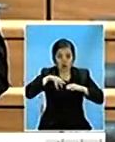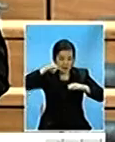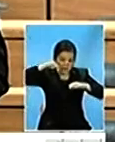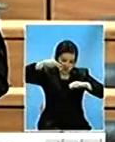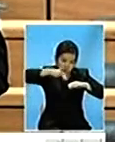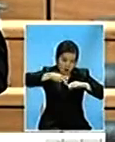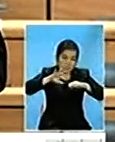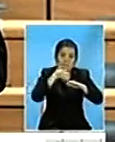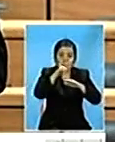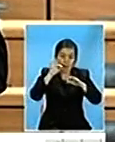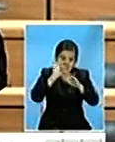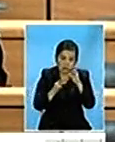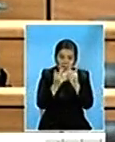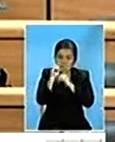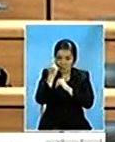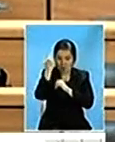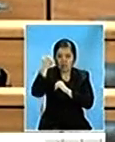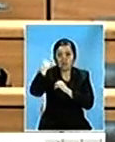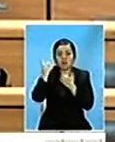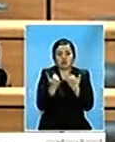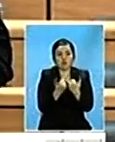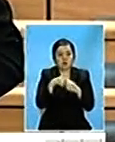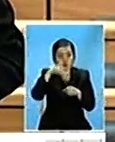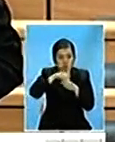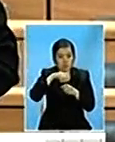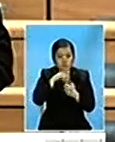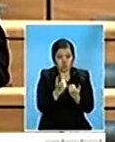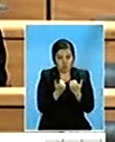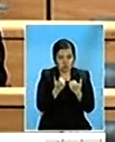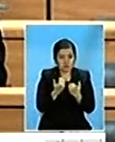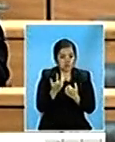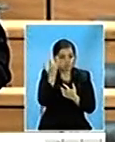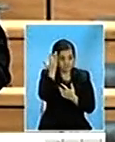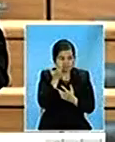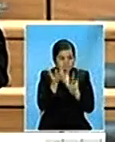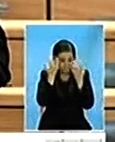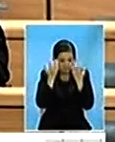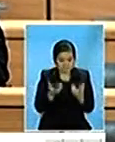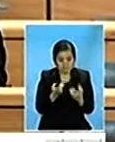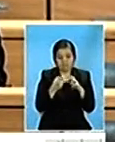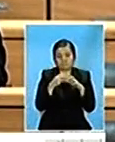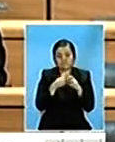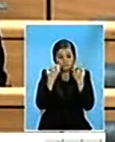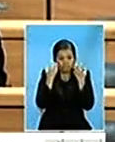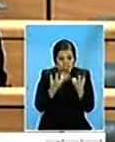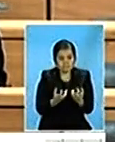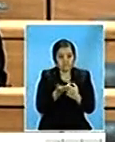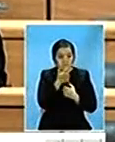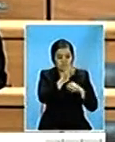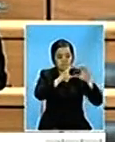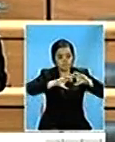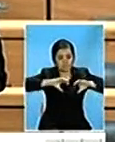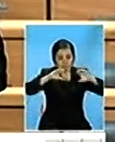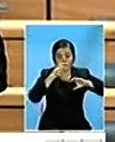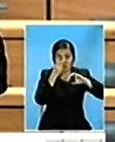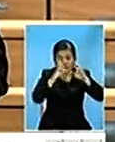โชนขึ้นมาใหม่ขณะนี้พื้นที่ดังกล่าวนี้อยู่ในขั้นวิตกหน้าวิตกผมจึงขอรัฐบาลได้ให้ความส